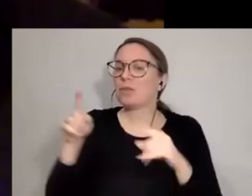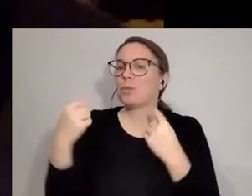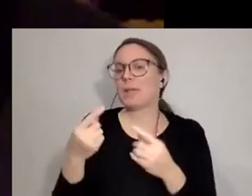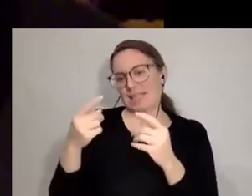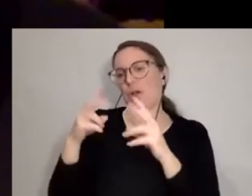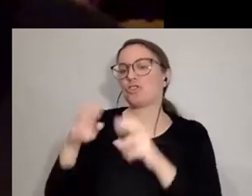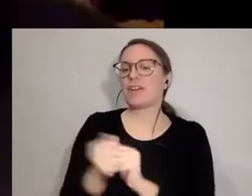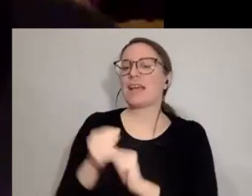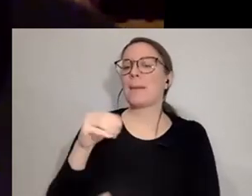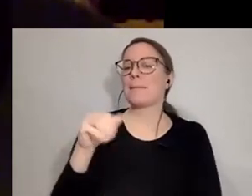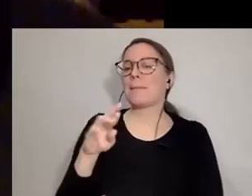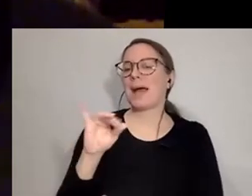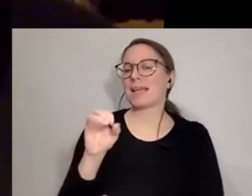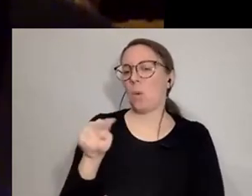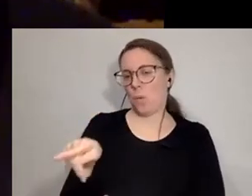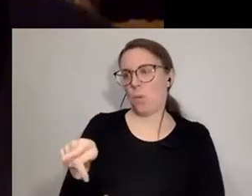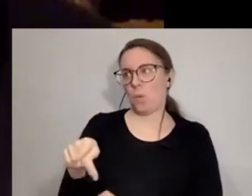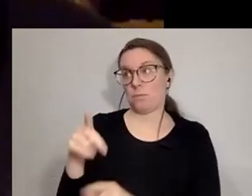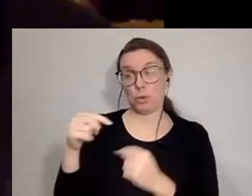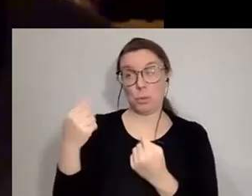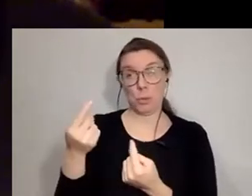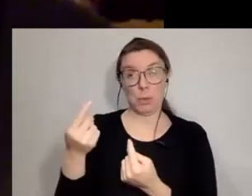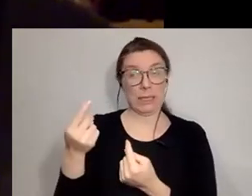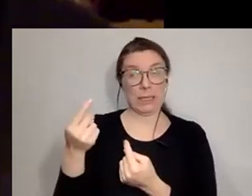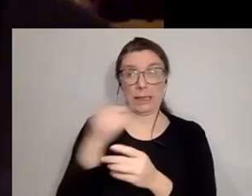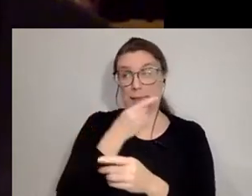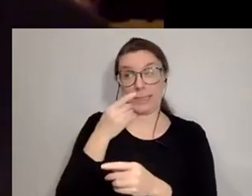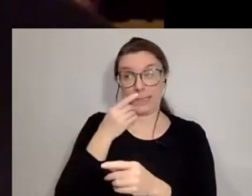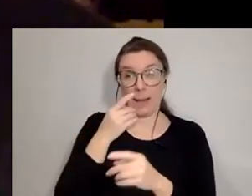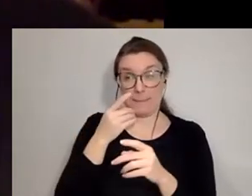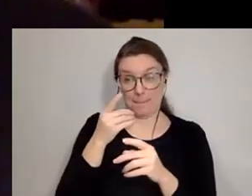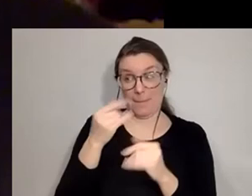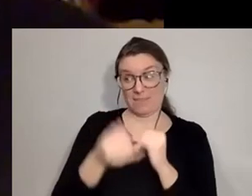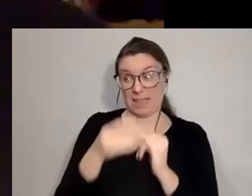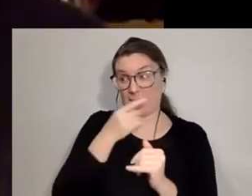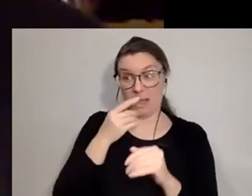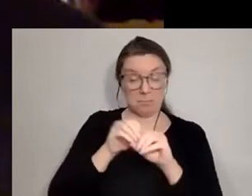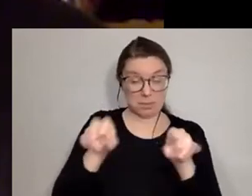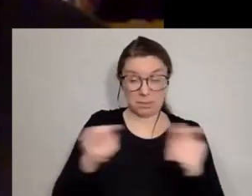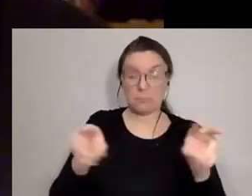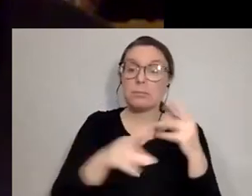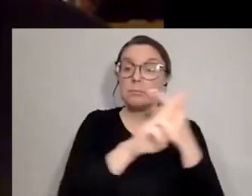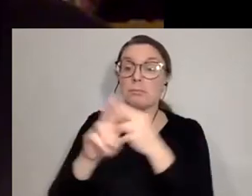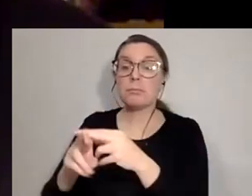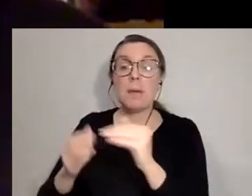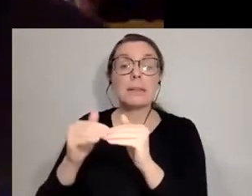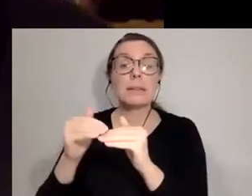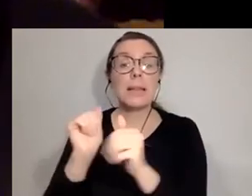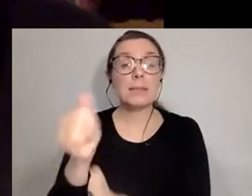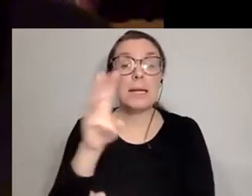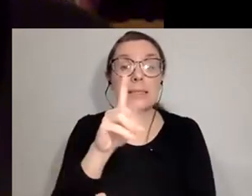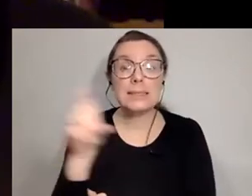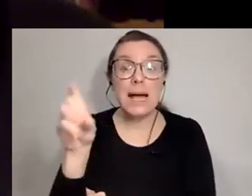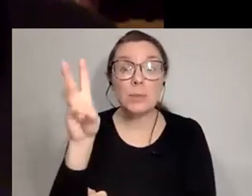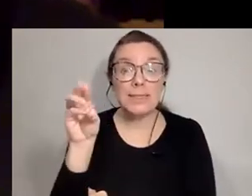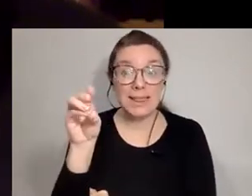a plus de 160 réponses alors qu'on l'a lancé au mois de décembre, fin décembre, on a plus de 160 réponses à l'heure actuelle sur un